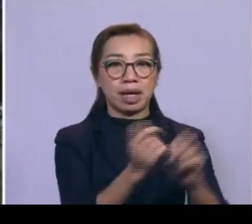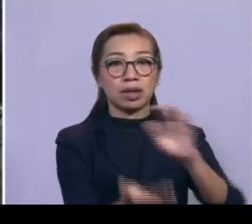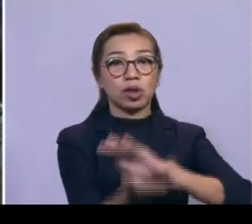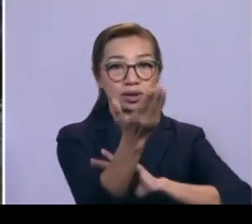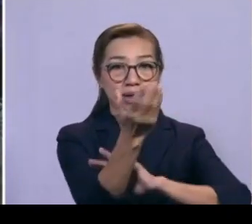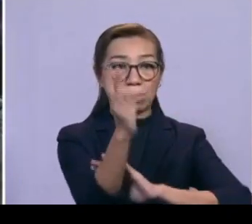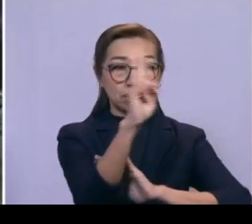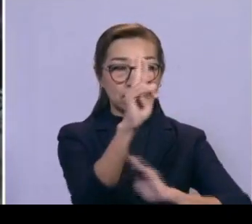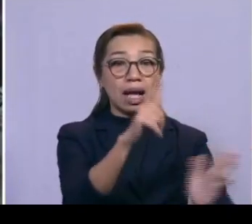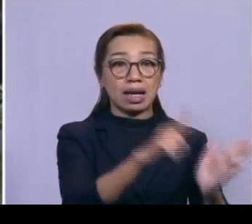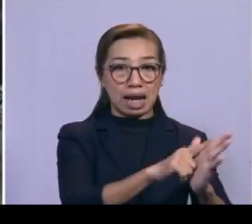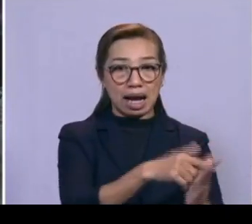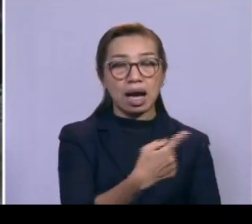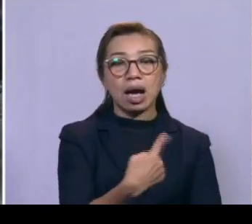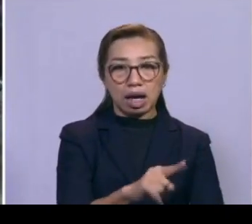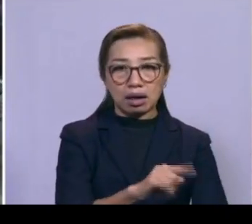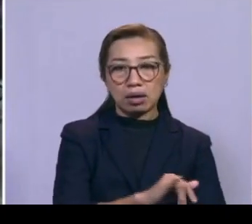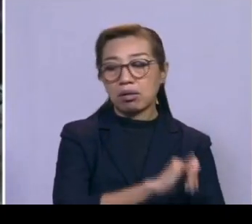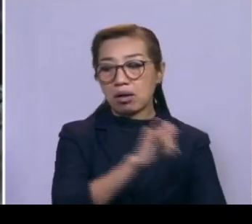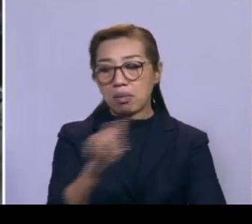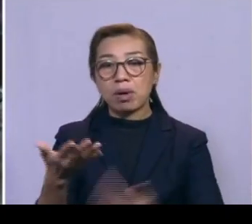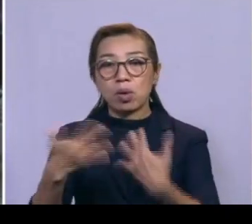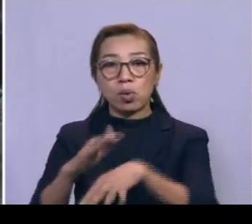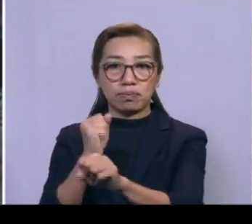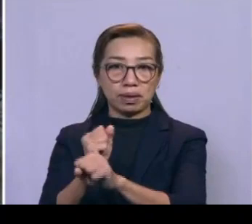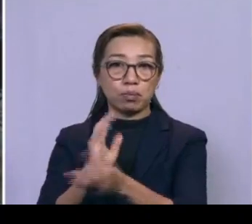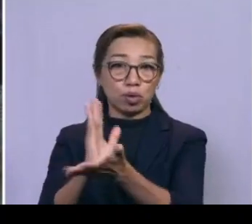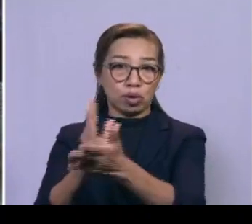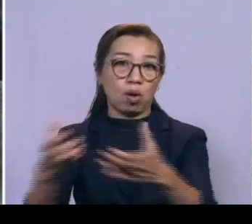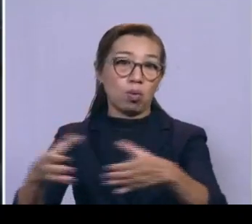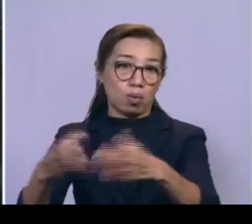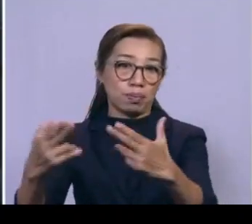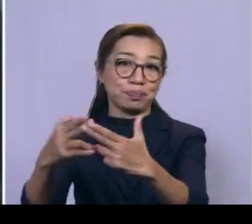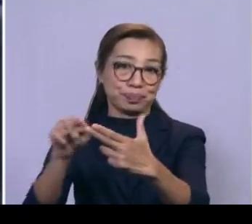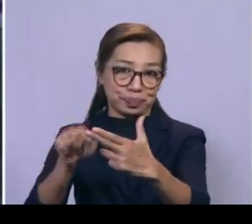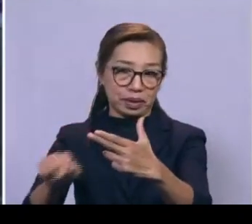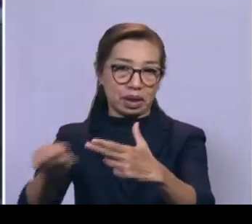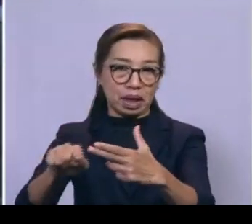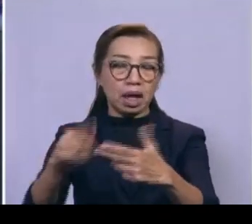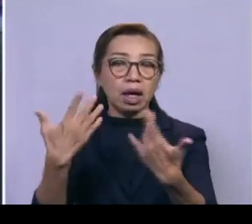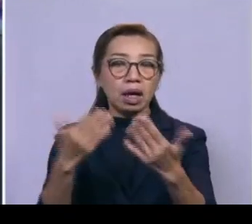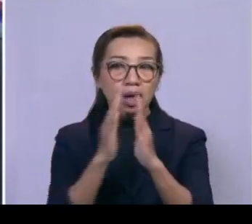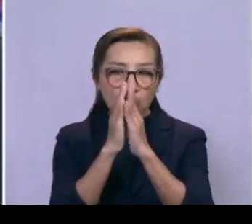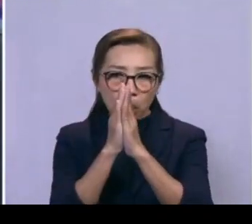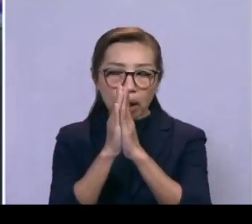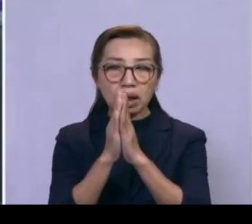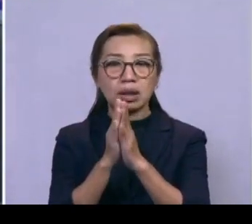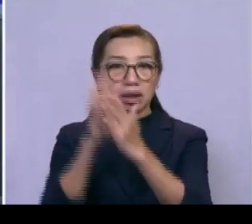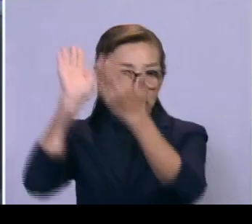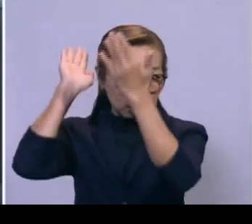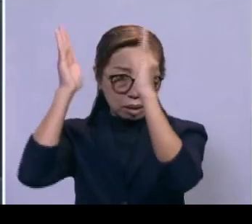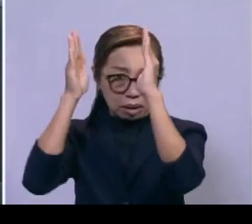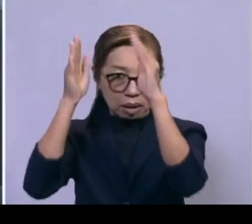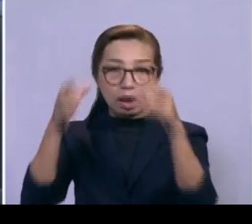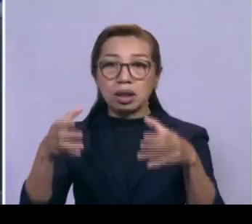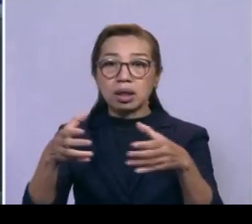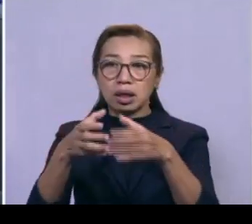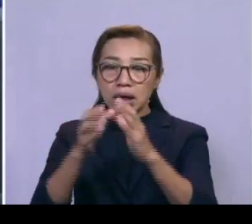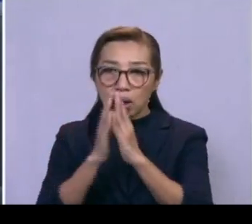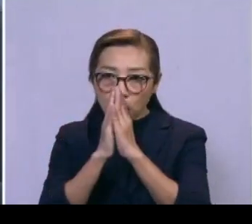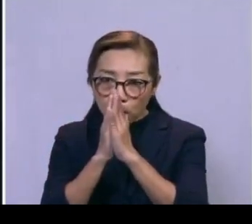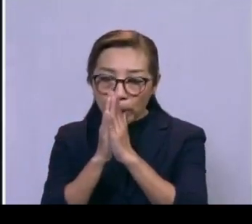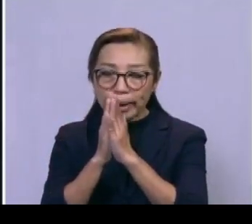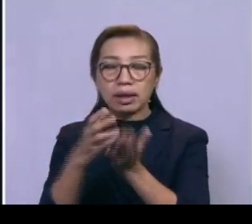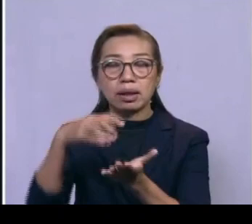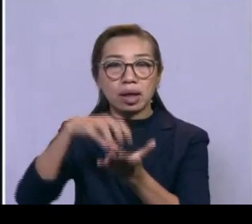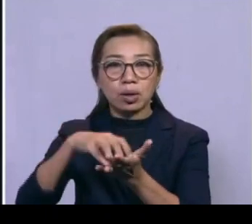านะคะไปร่วมพิธีทำบุญพักทำบุญพักนะคะแล้วก็ถือฤกษ์ดีในการไหว้สักการะศาลพระพรหมพระภูมิเจ้าที่เพื่อความเป็นสิริมง